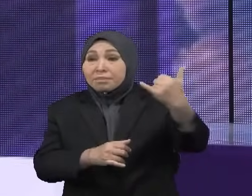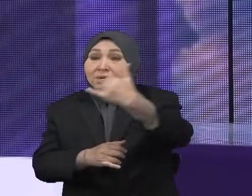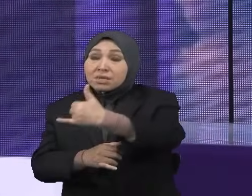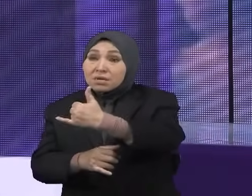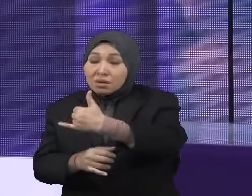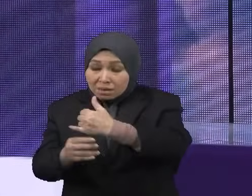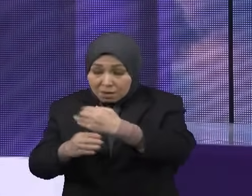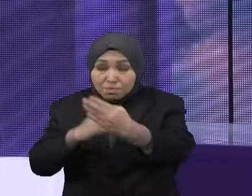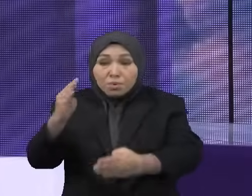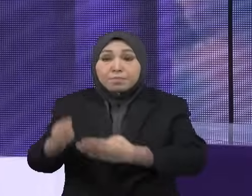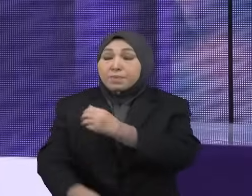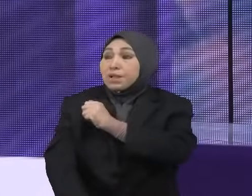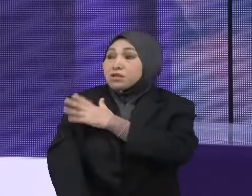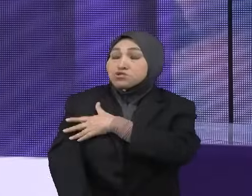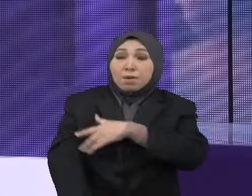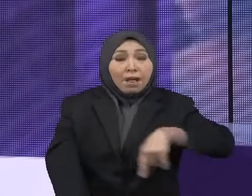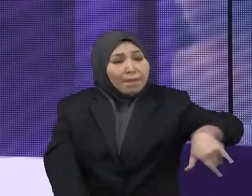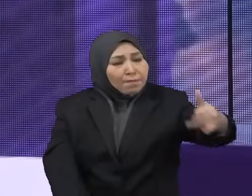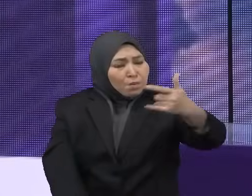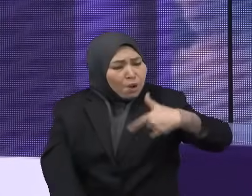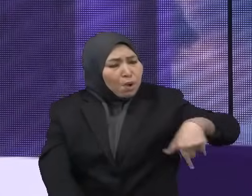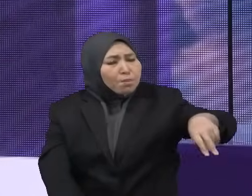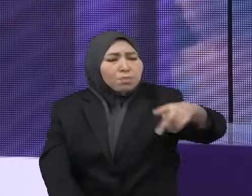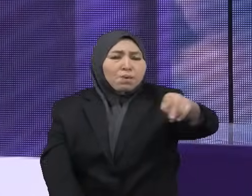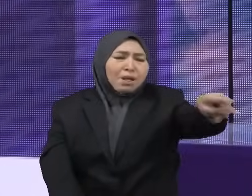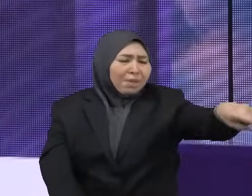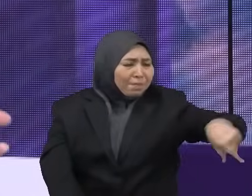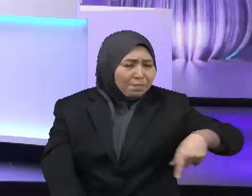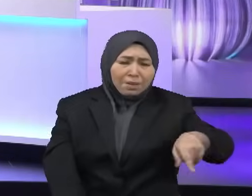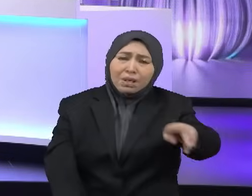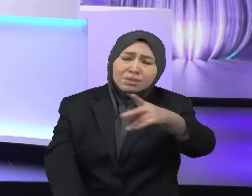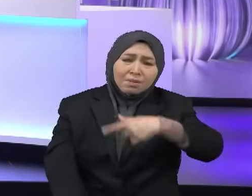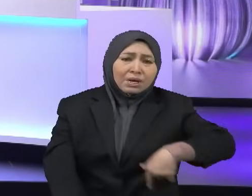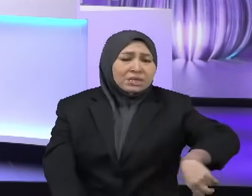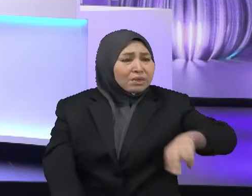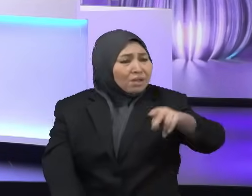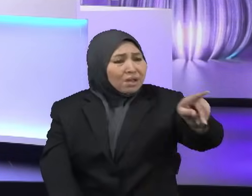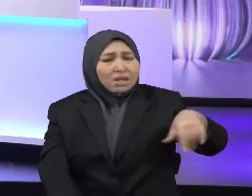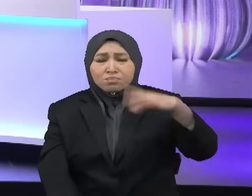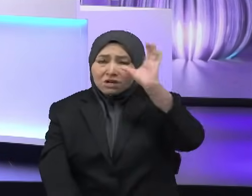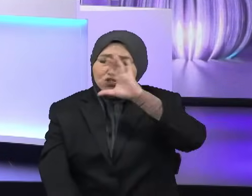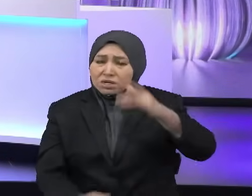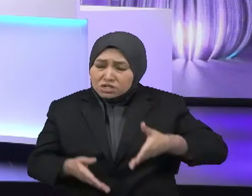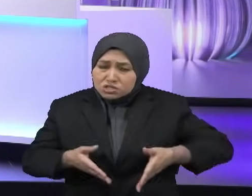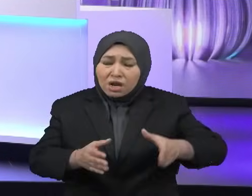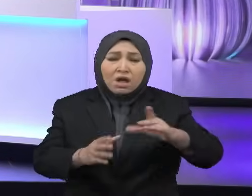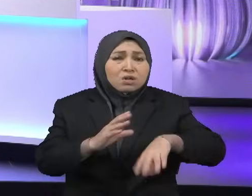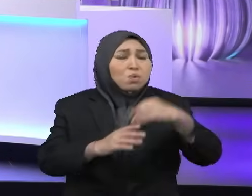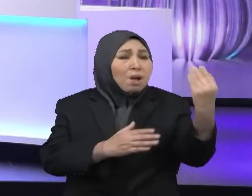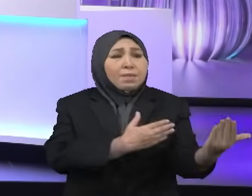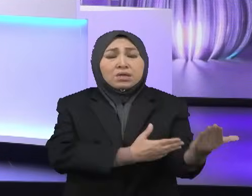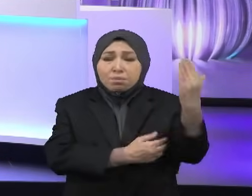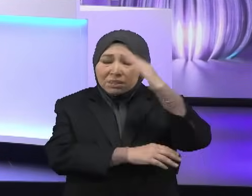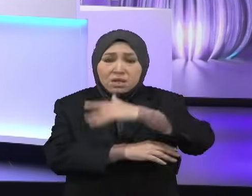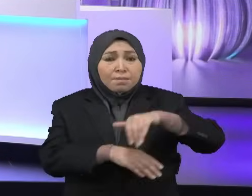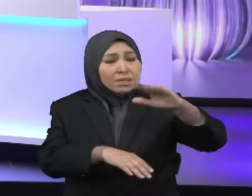bumi Palestin tersebut. Mereka berlegar 40 tahun dalam sesat, pagi bergerak saatnya nak cari jalan keluar, besok petang ataupun petangnya